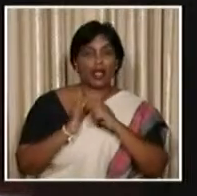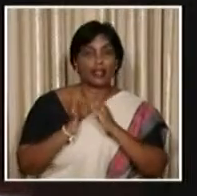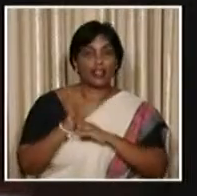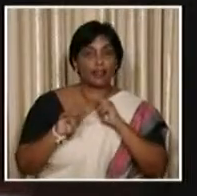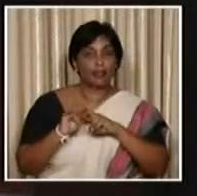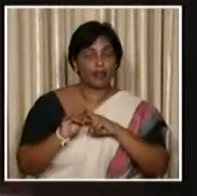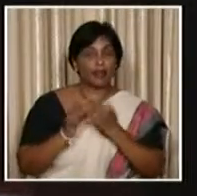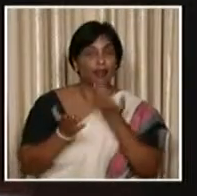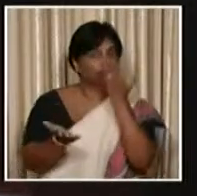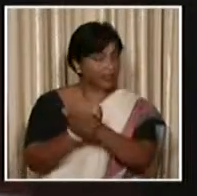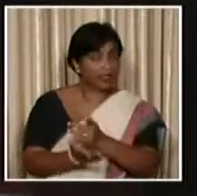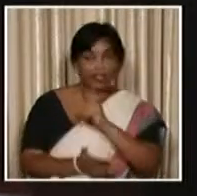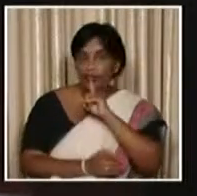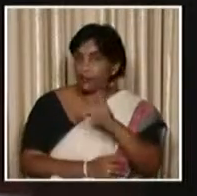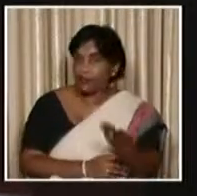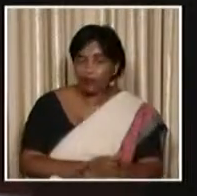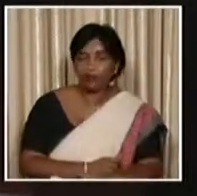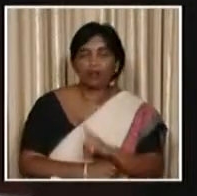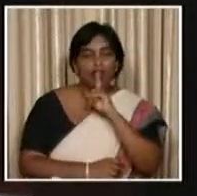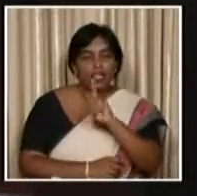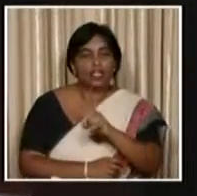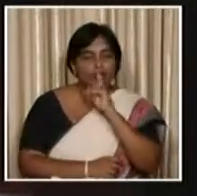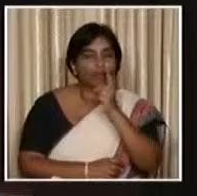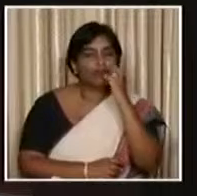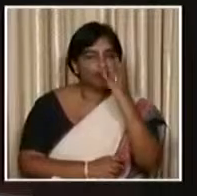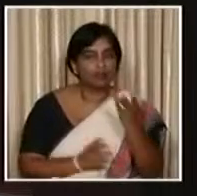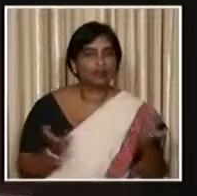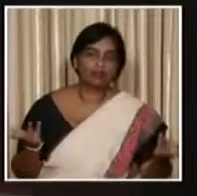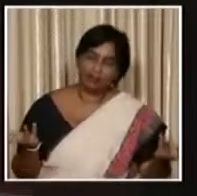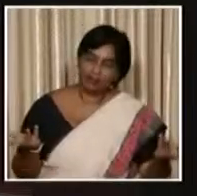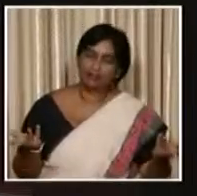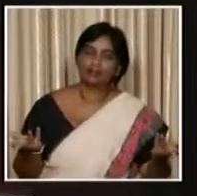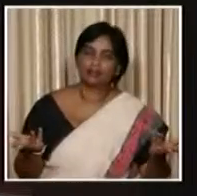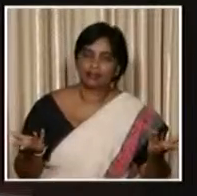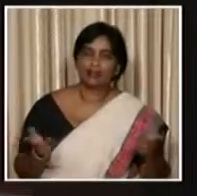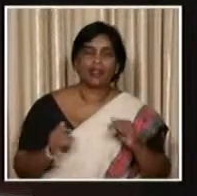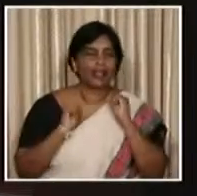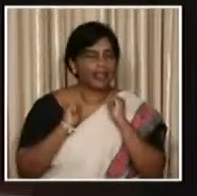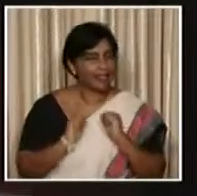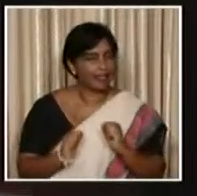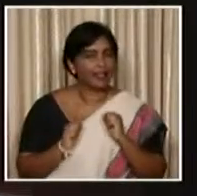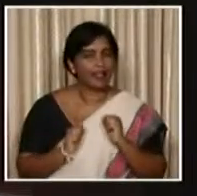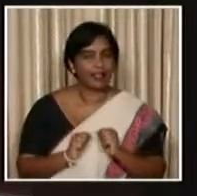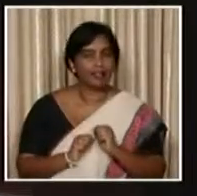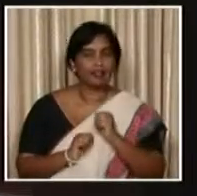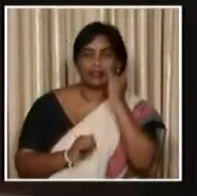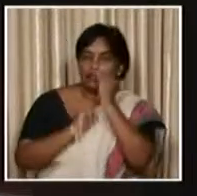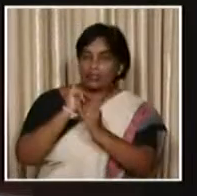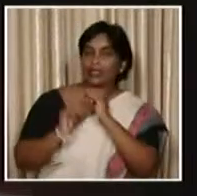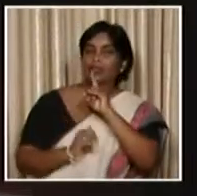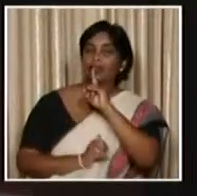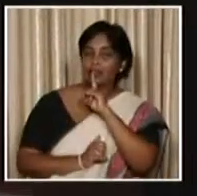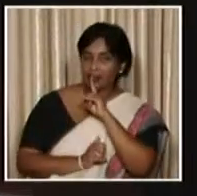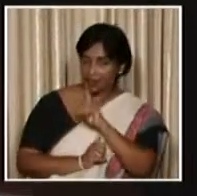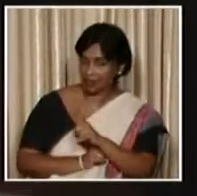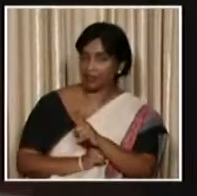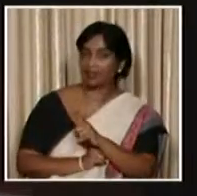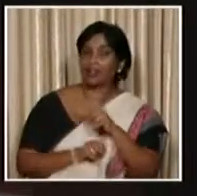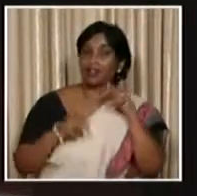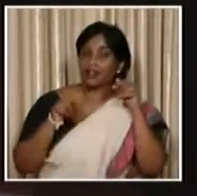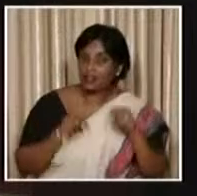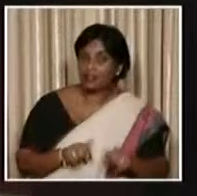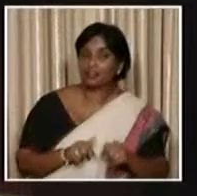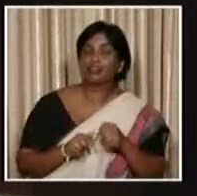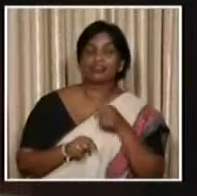නැද්ද ඔබතුමා කීපාරක් විවේචනය කරාද අනේ ඔබතුමා ඇයි එහෙම විවේචනය කරලා ඇයි